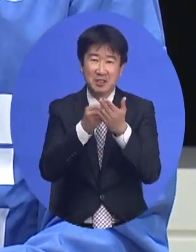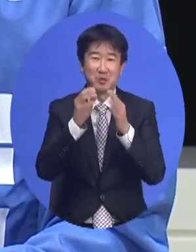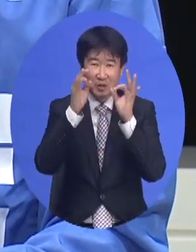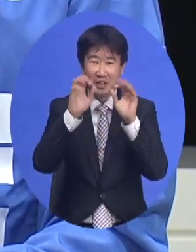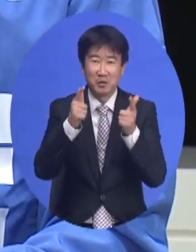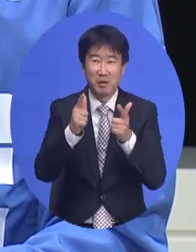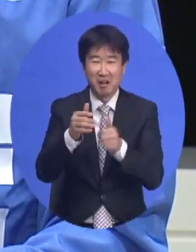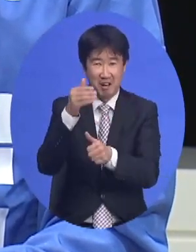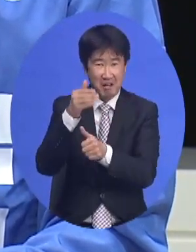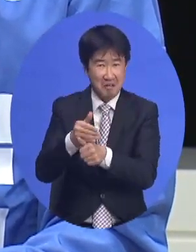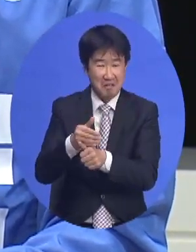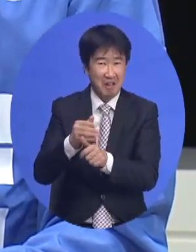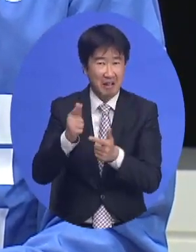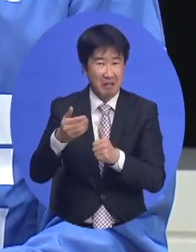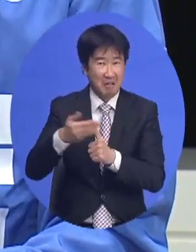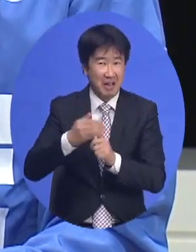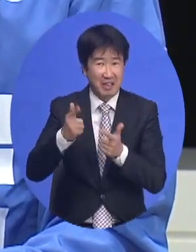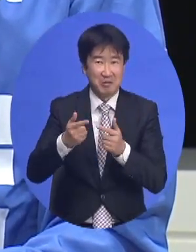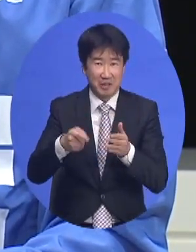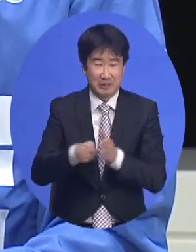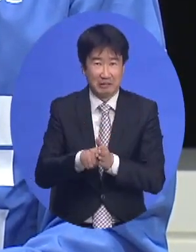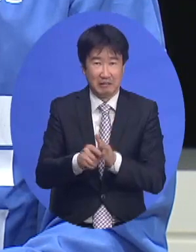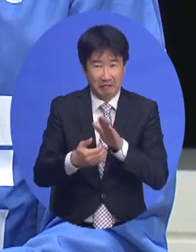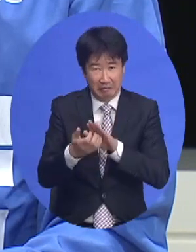이 컷오프에서 탈락되지